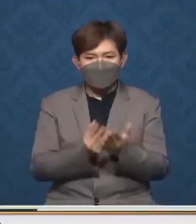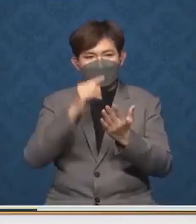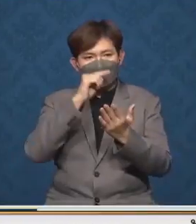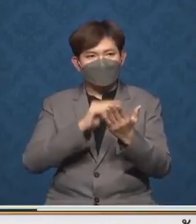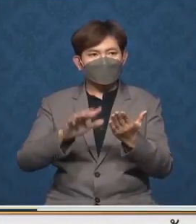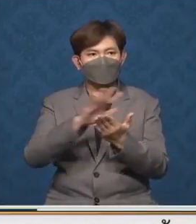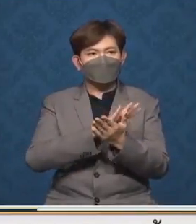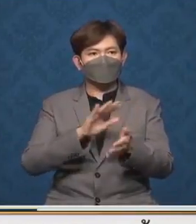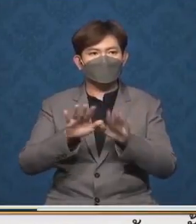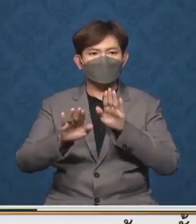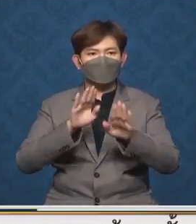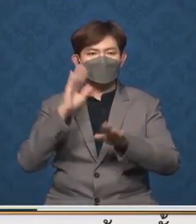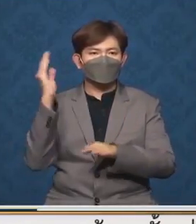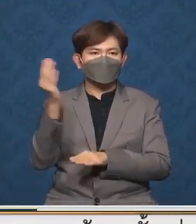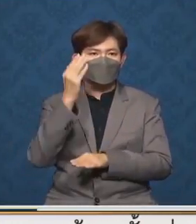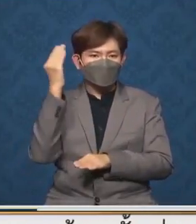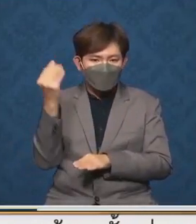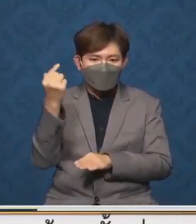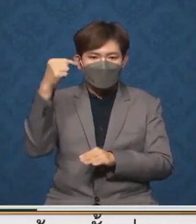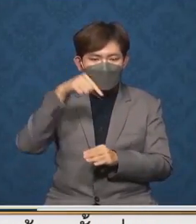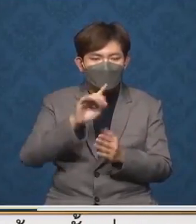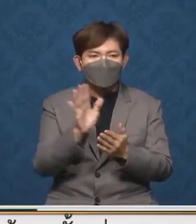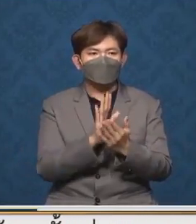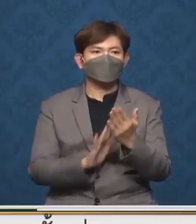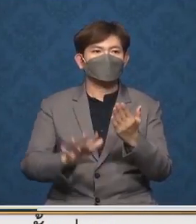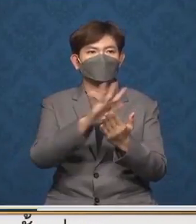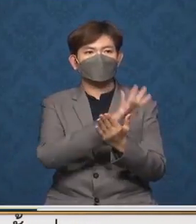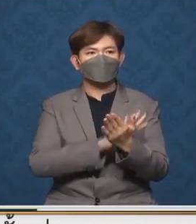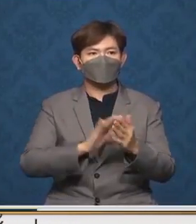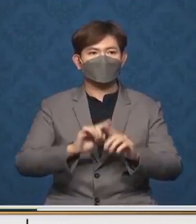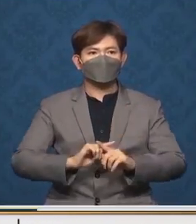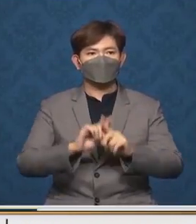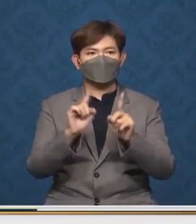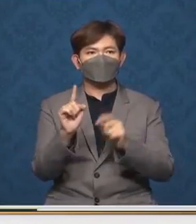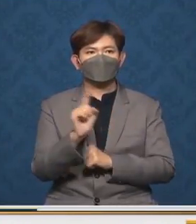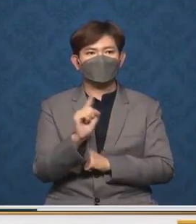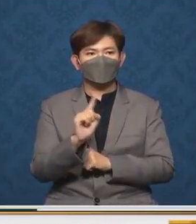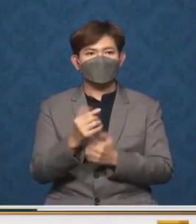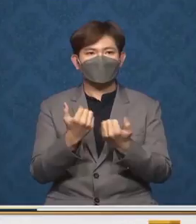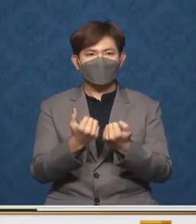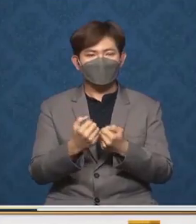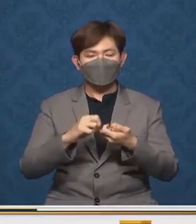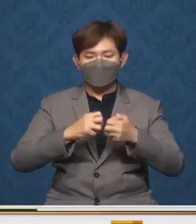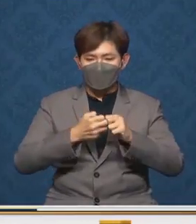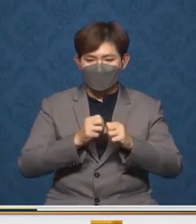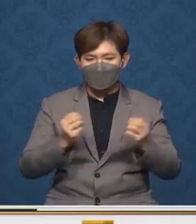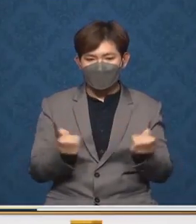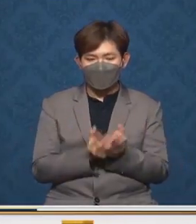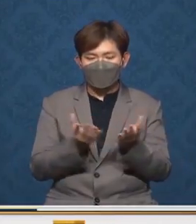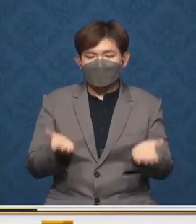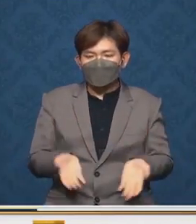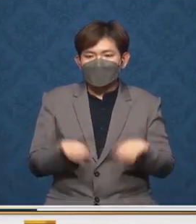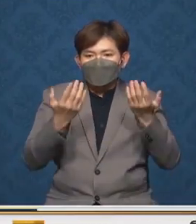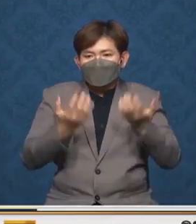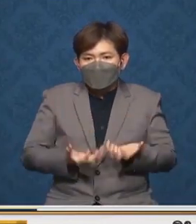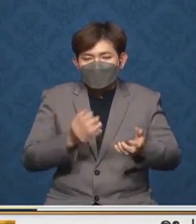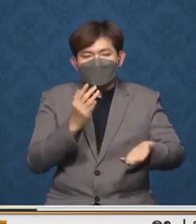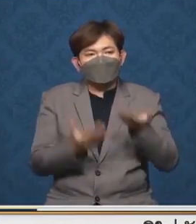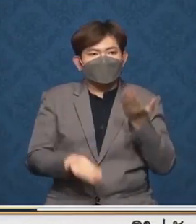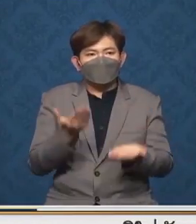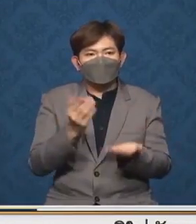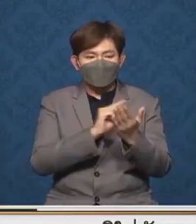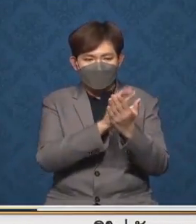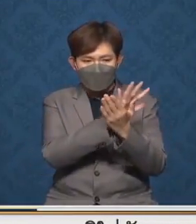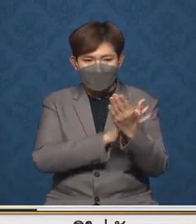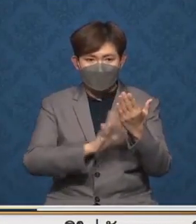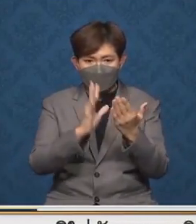งจะแรงมากที่พัดผ่านเข้าไปในแต่ละพื้นที่โดยขนาดของกำลังลมที่แตกต่างกันนะครับแต่ก็ได้แพร่กระจายไปทั่วบริเวณ